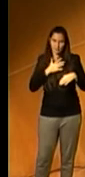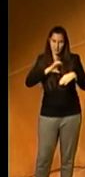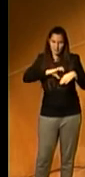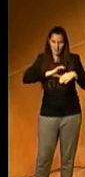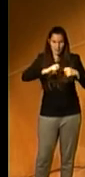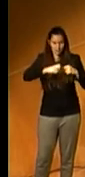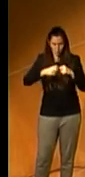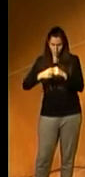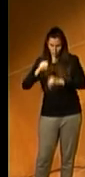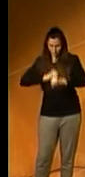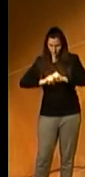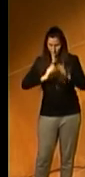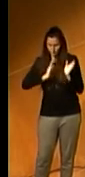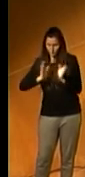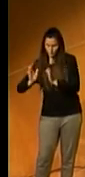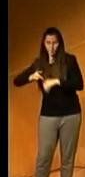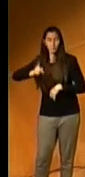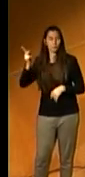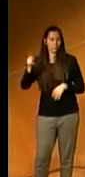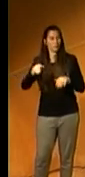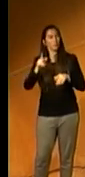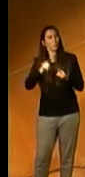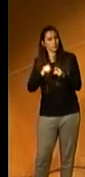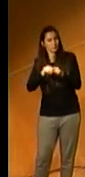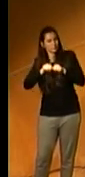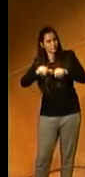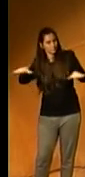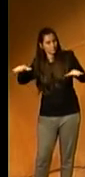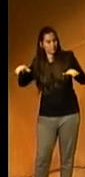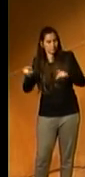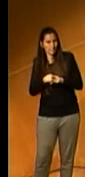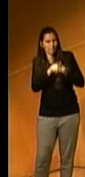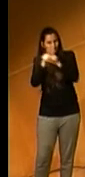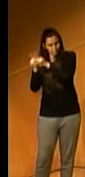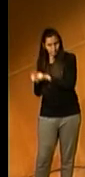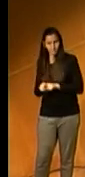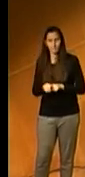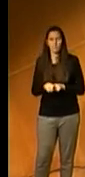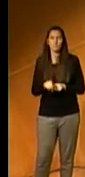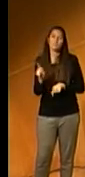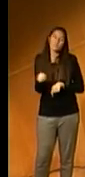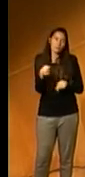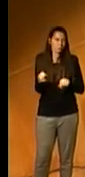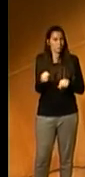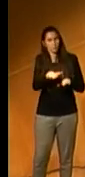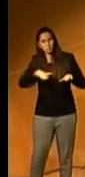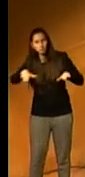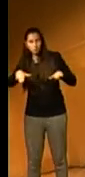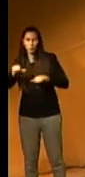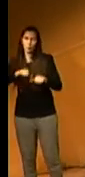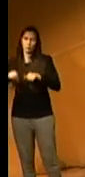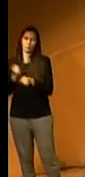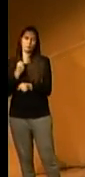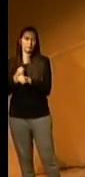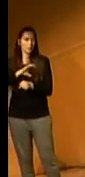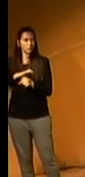plus généralisée, ainsi que bon, l'amélioration des conditions de travail. Mais en même temps, ça fait un peu un